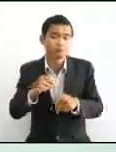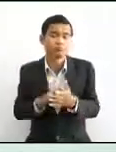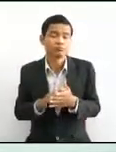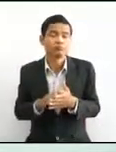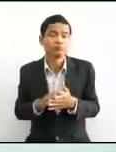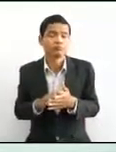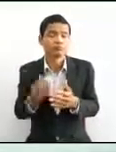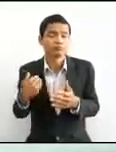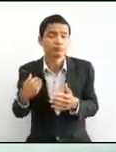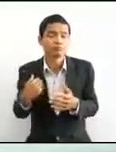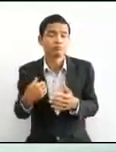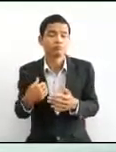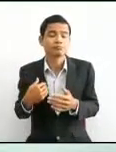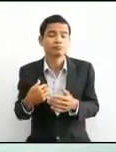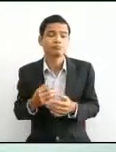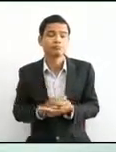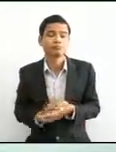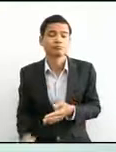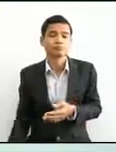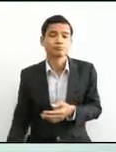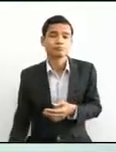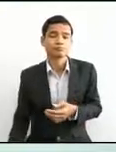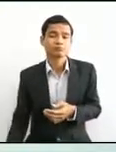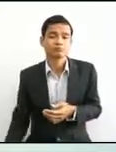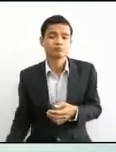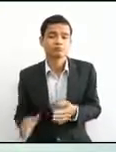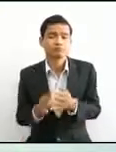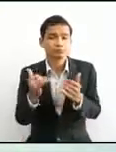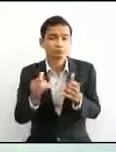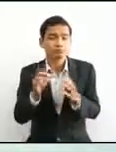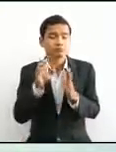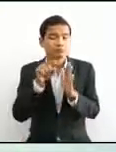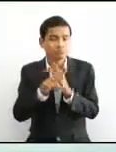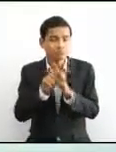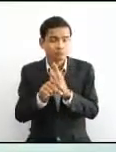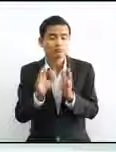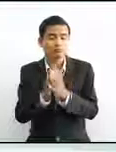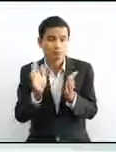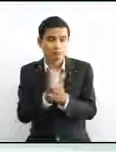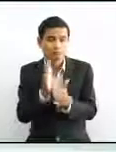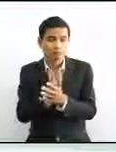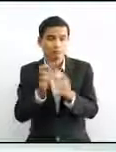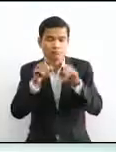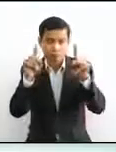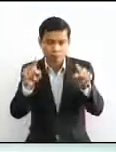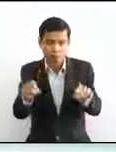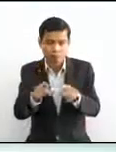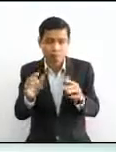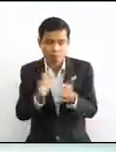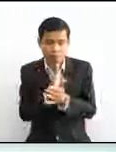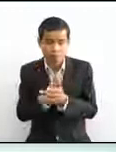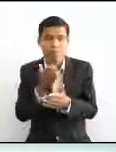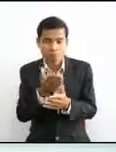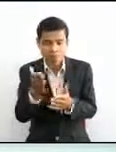con lực còn trả lời là cứ nâng cấp chùm đoàn chương ảnh tập bọt dương ná tương ạc ní con tương